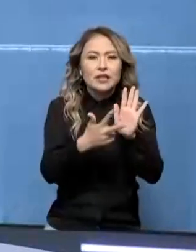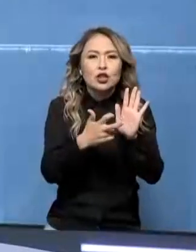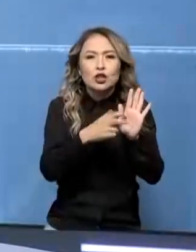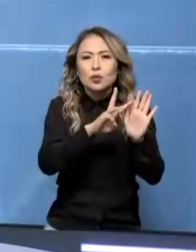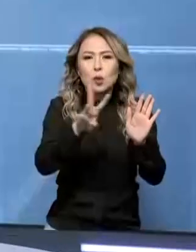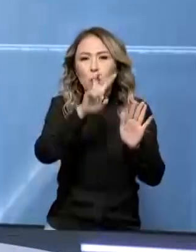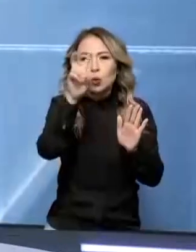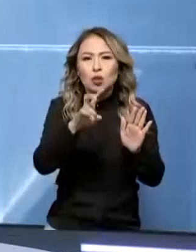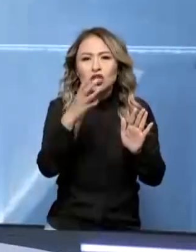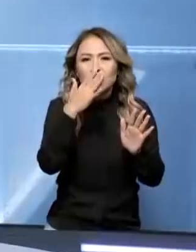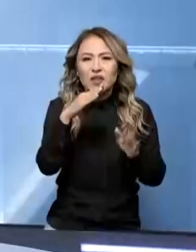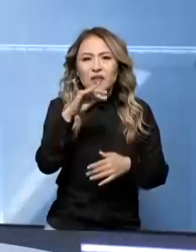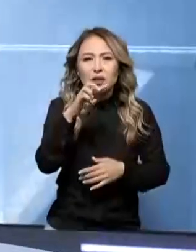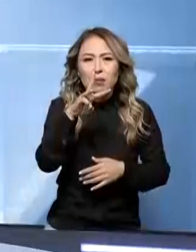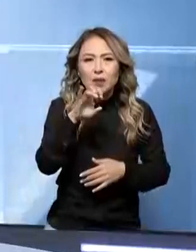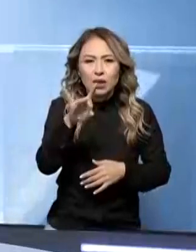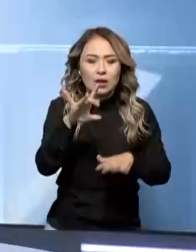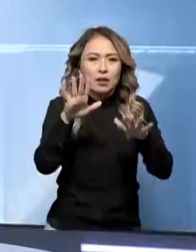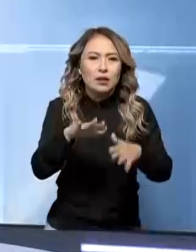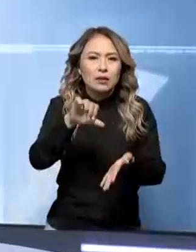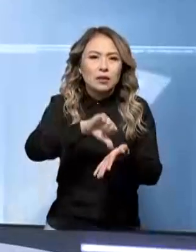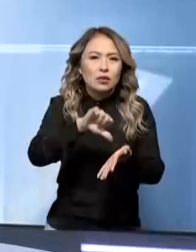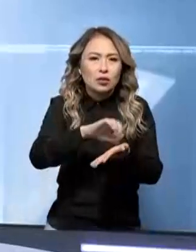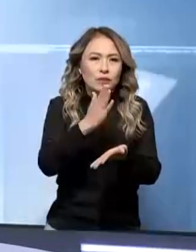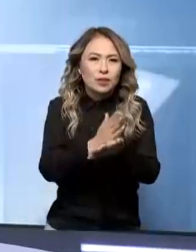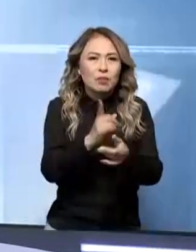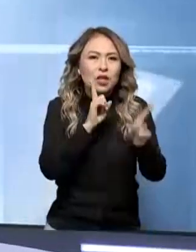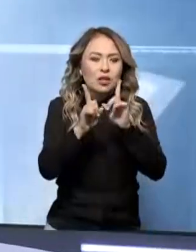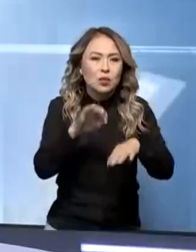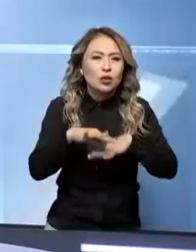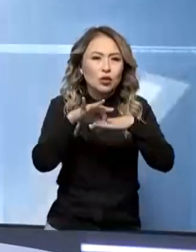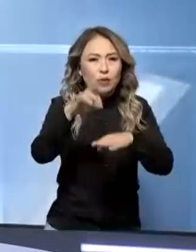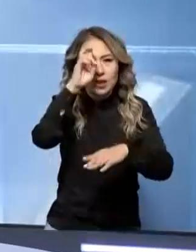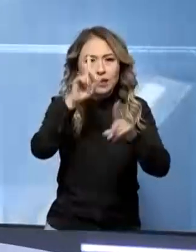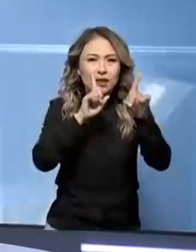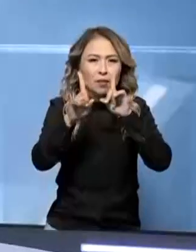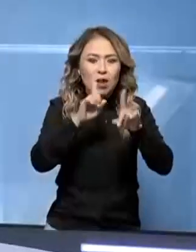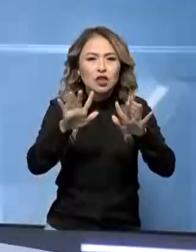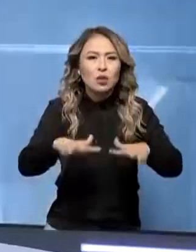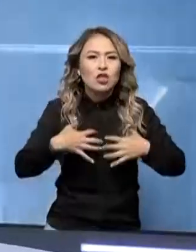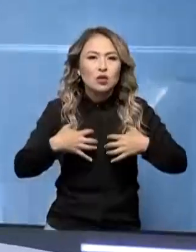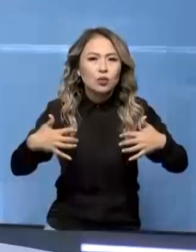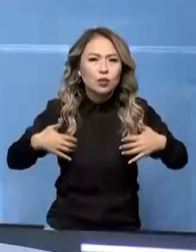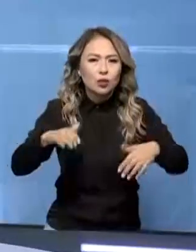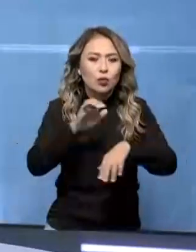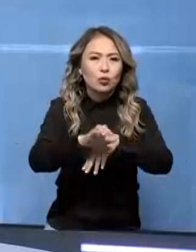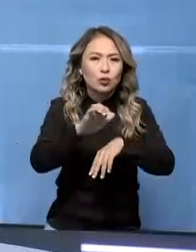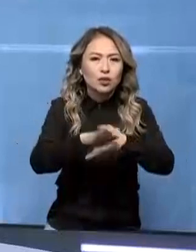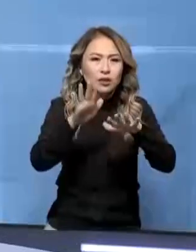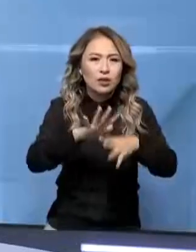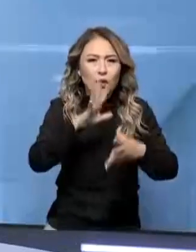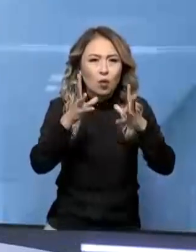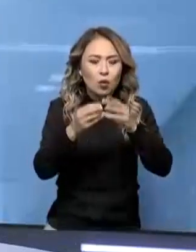сайын 800 миллион доллар шетелдік фермерлердің қалтасына түседі. Мәжілісте өткен үкімет сағатында мал шаруашылығы өнімдерін